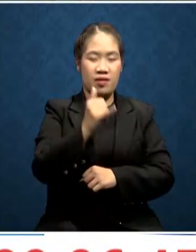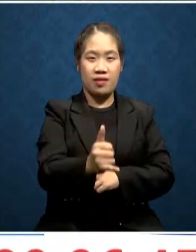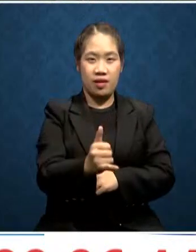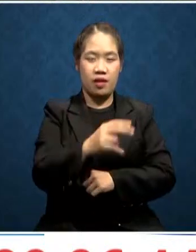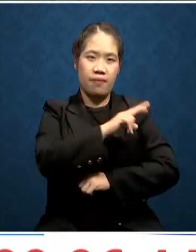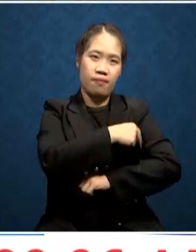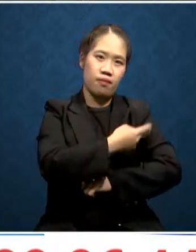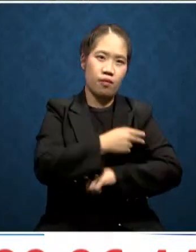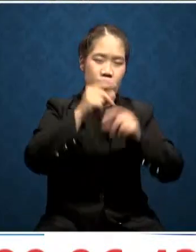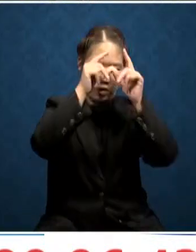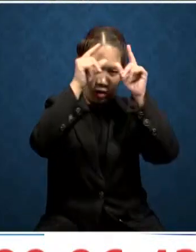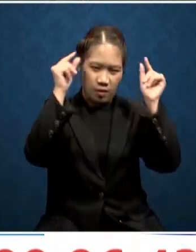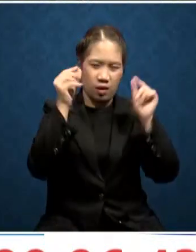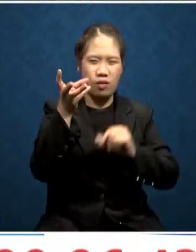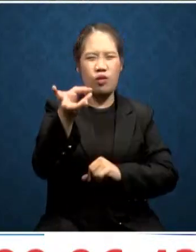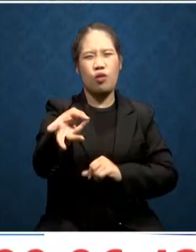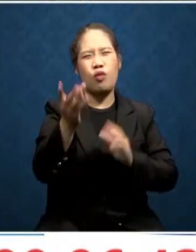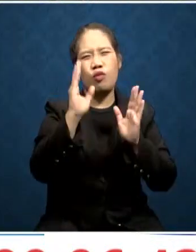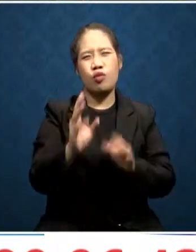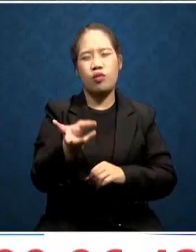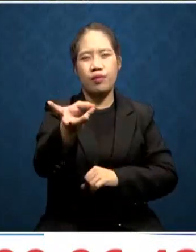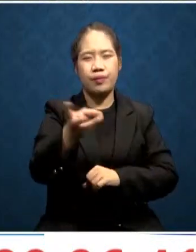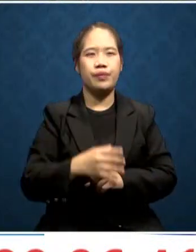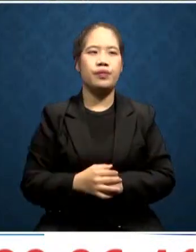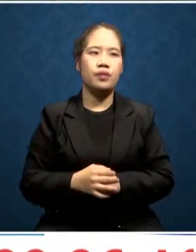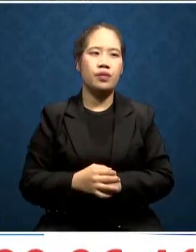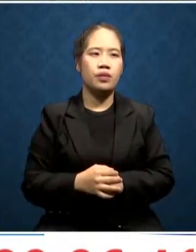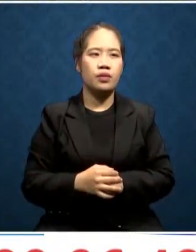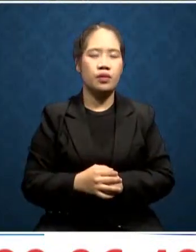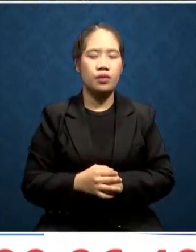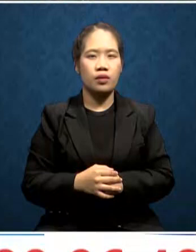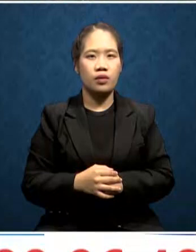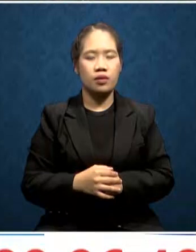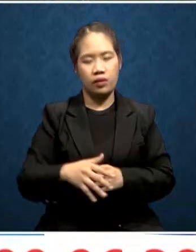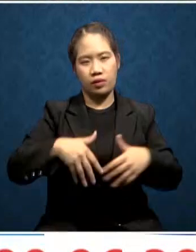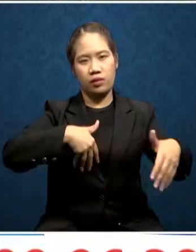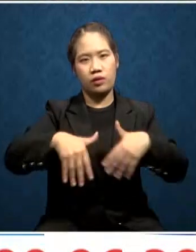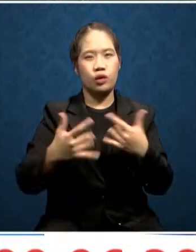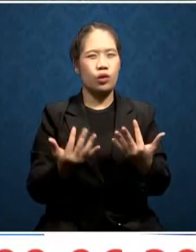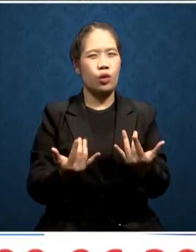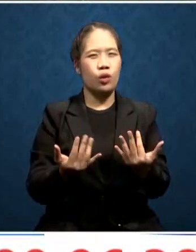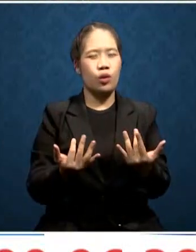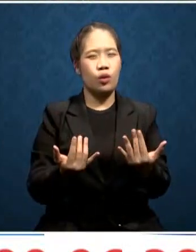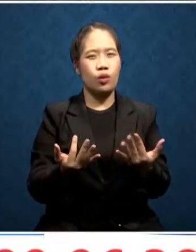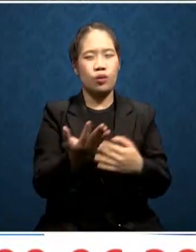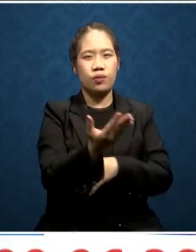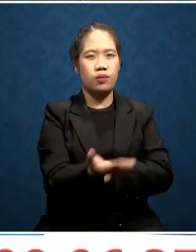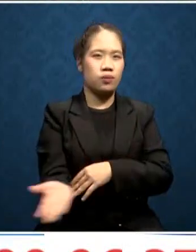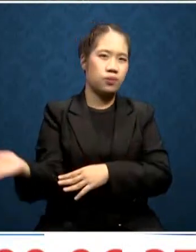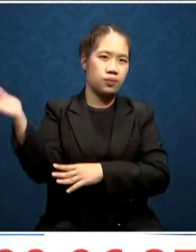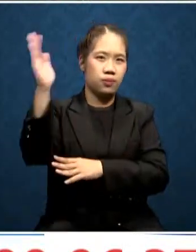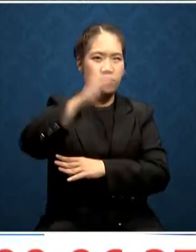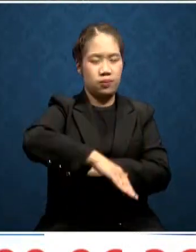กับพยาบาลน่ะมีน้อยมากอ่ะค่ะทำให้ประชาชนรอกันนาน